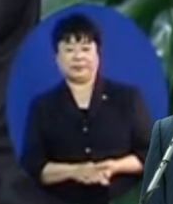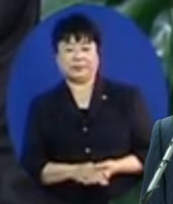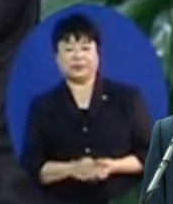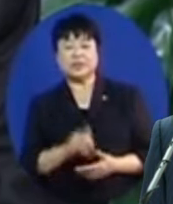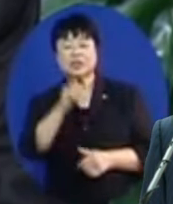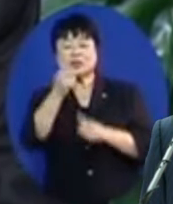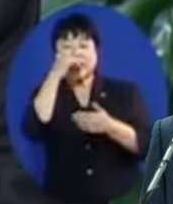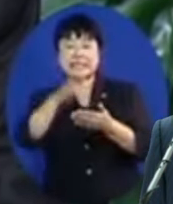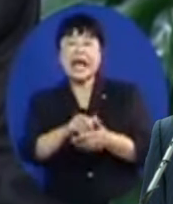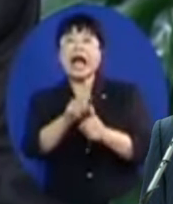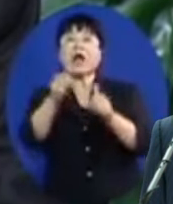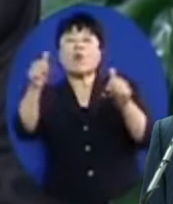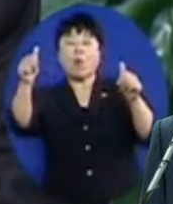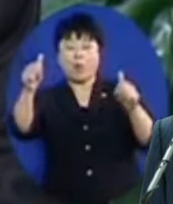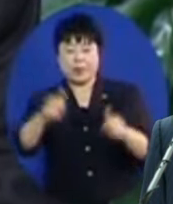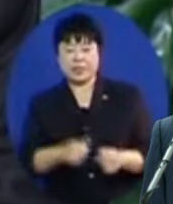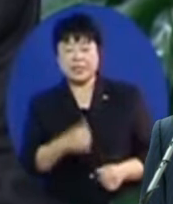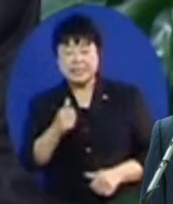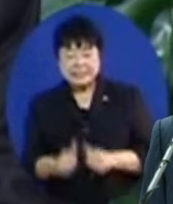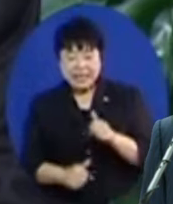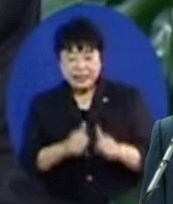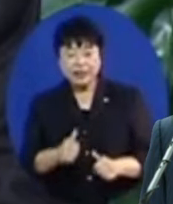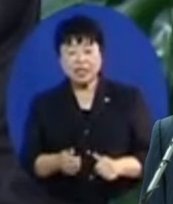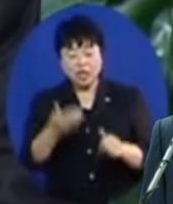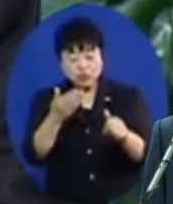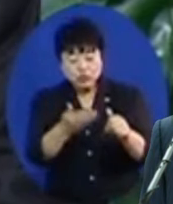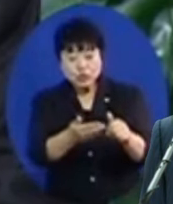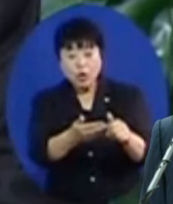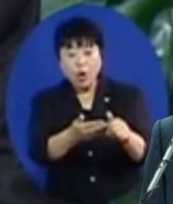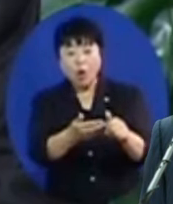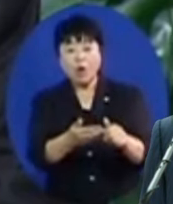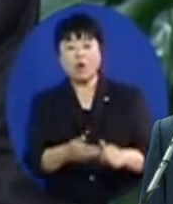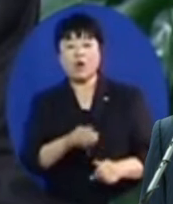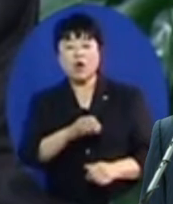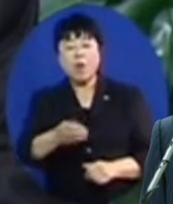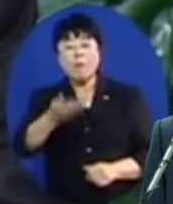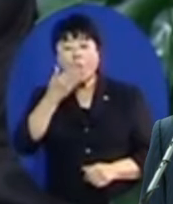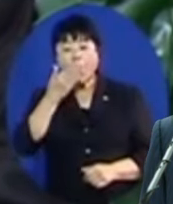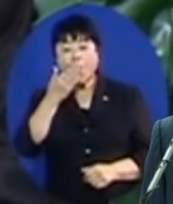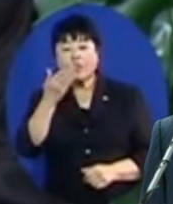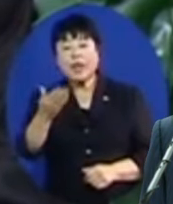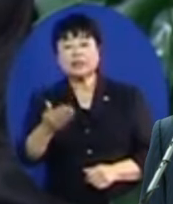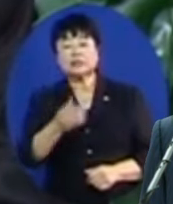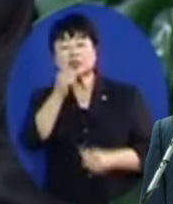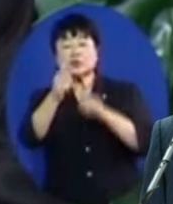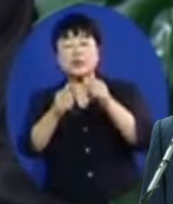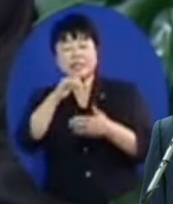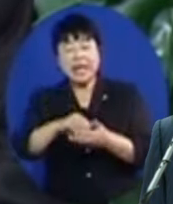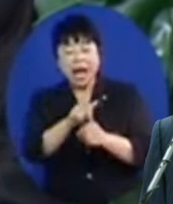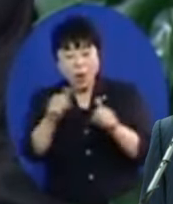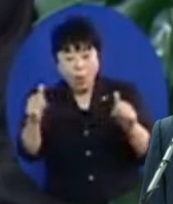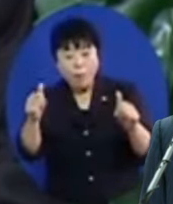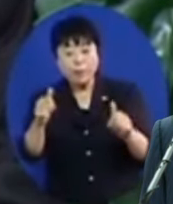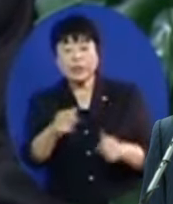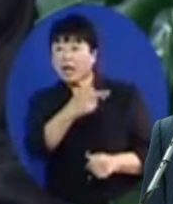조상 야곱이 그 자녀들에게 파준 것이고 그 자녀들이 이 우물을 먹었는데 당신은 우리 조상 야곱보다